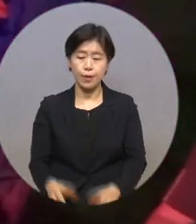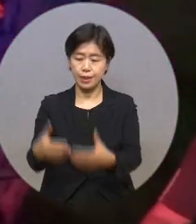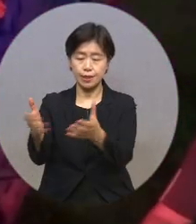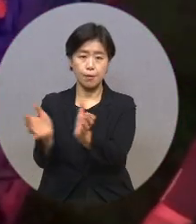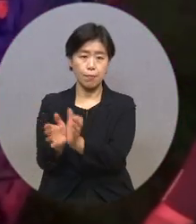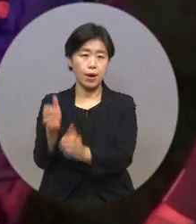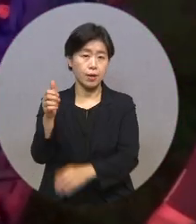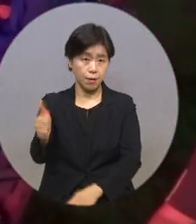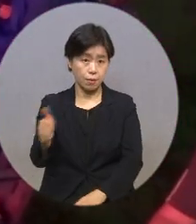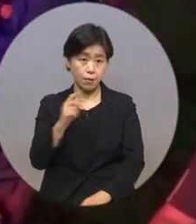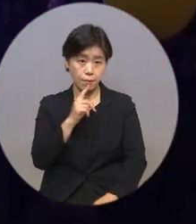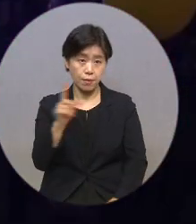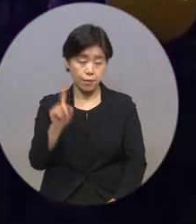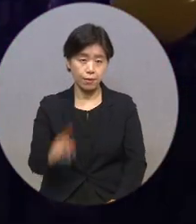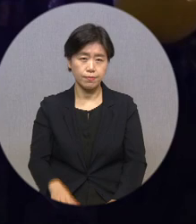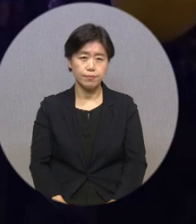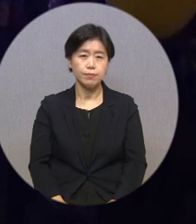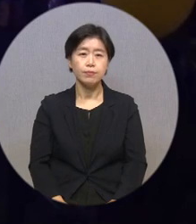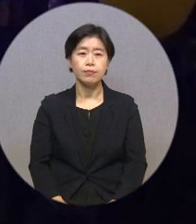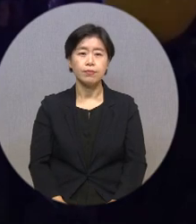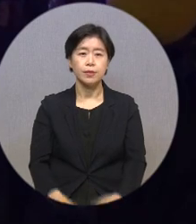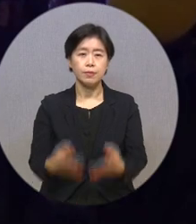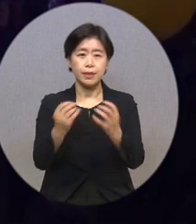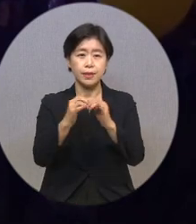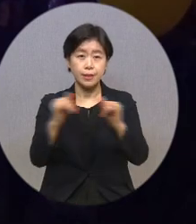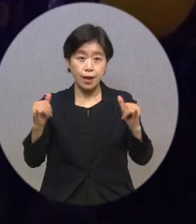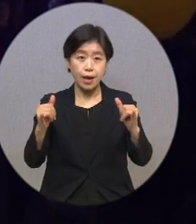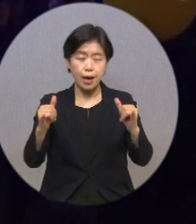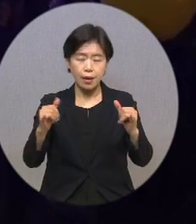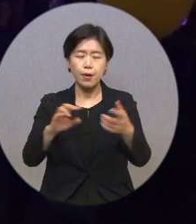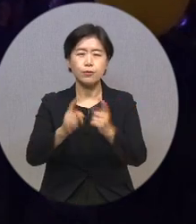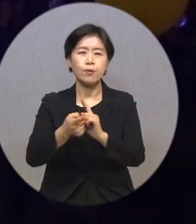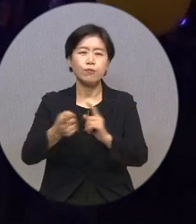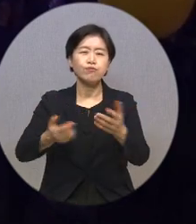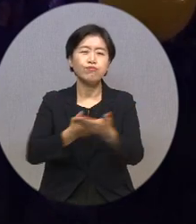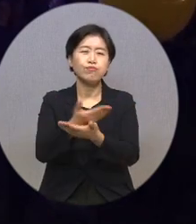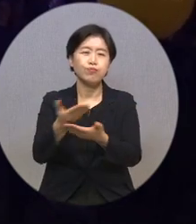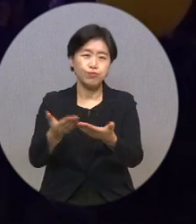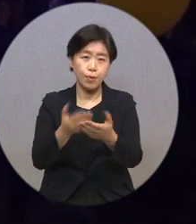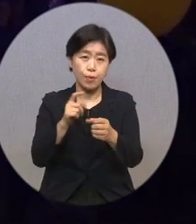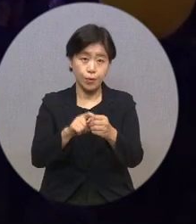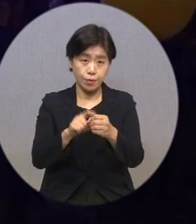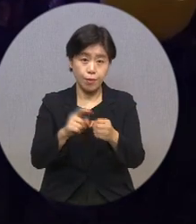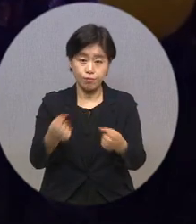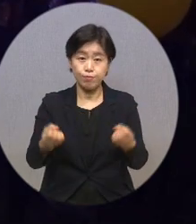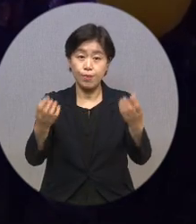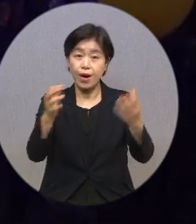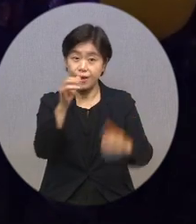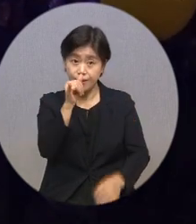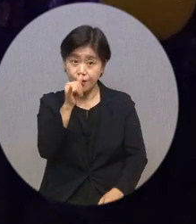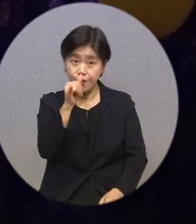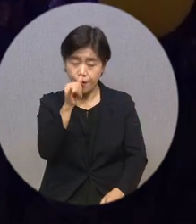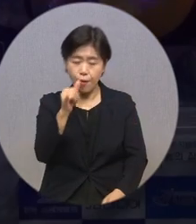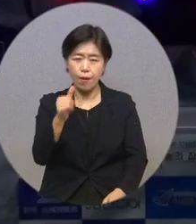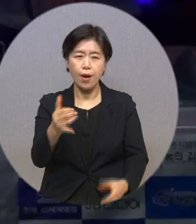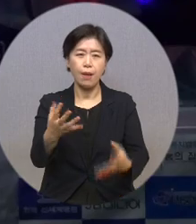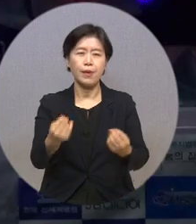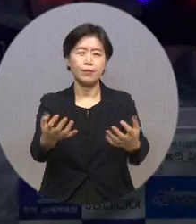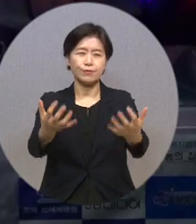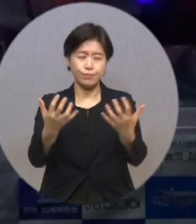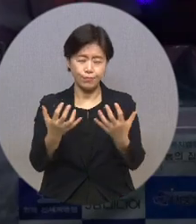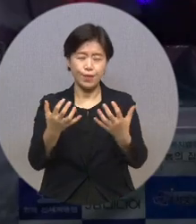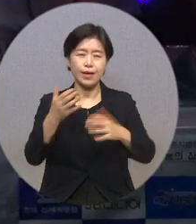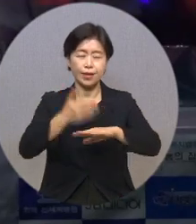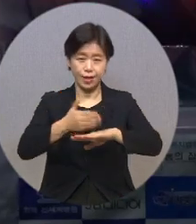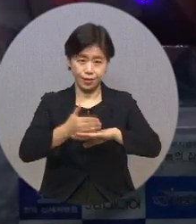문성아 대표는 계층 간의 소통을 목적으로 시작한 음악회를 사랑해 주셔서 감사하다며 내년에도 함께 어울리고 하나